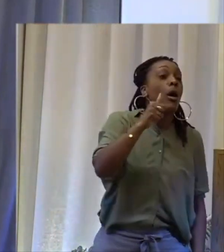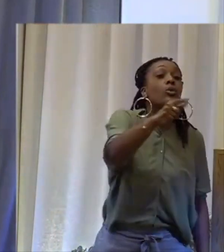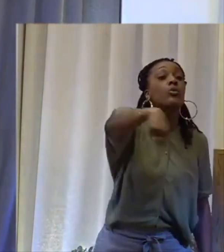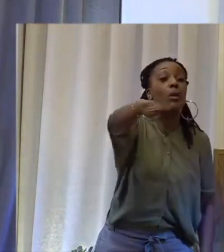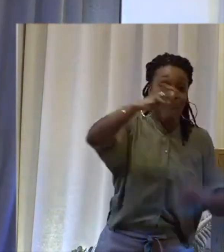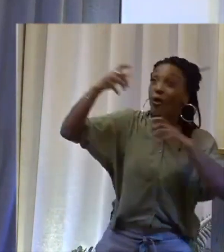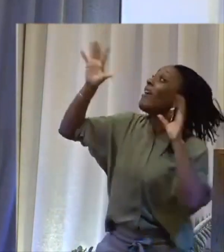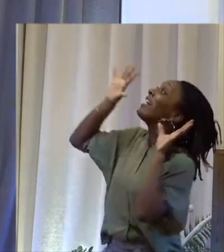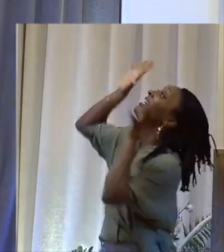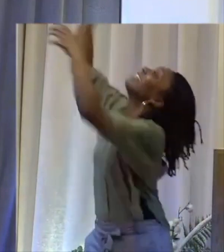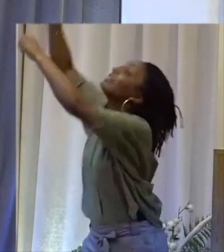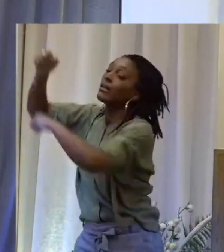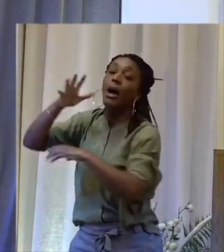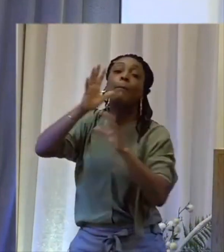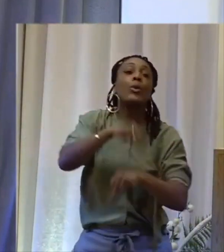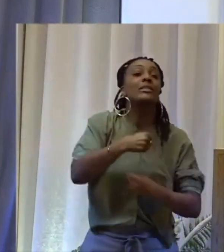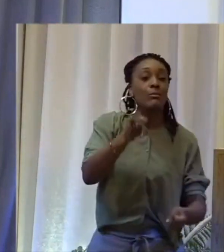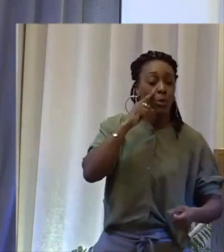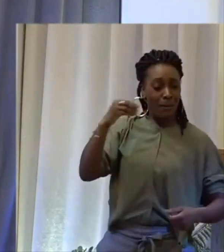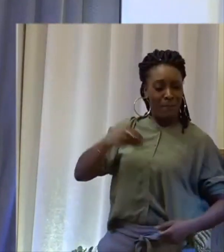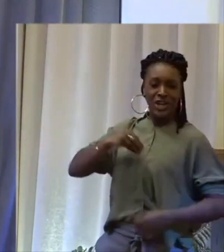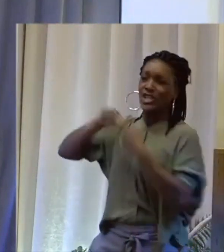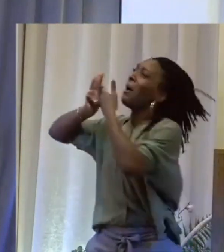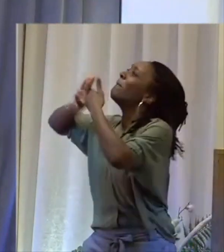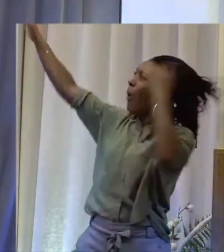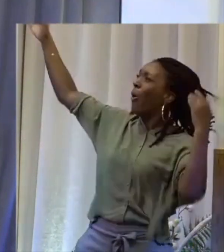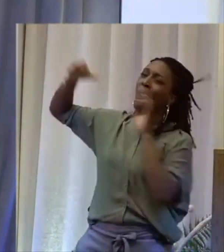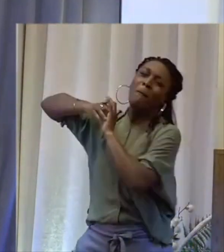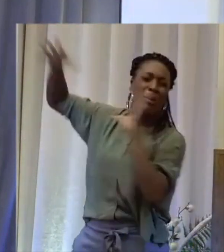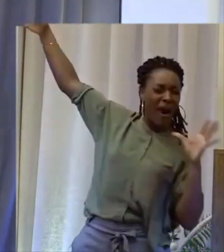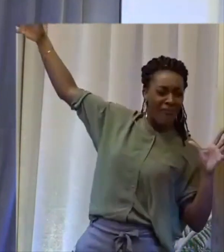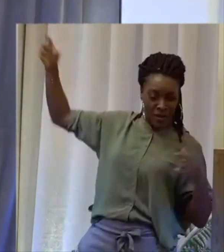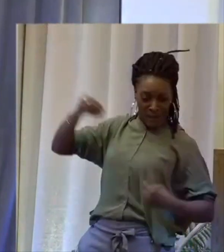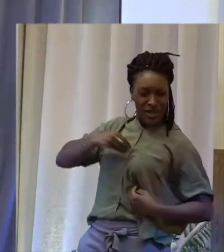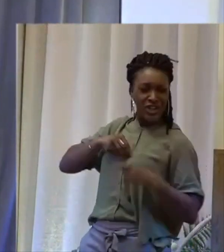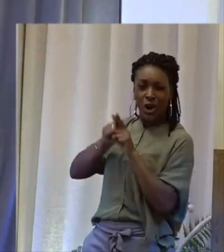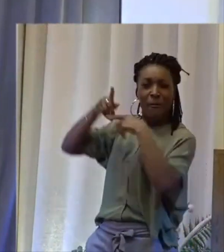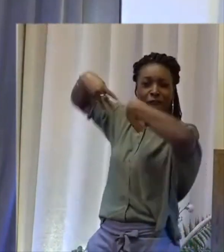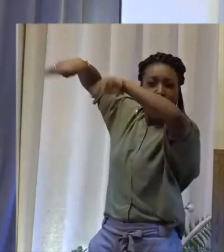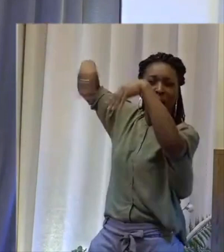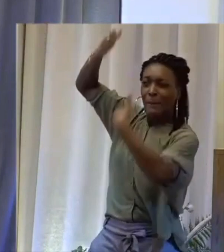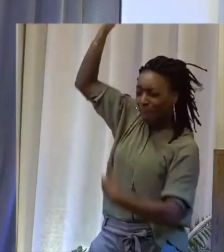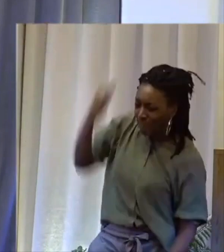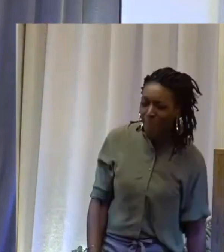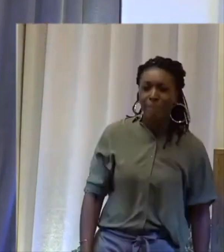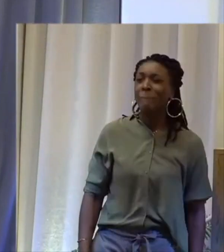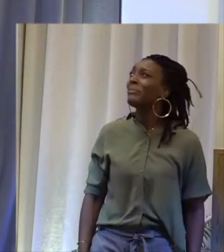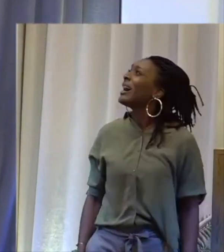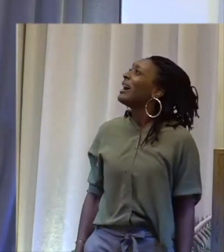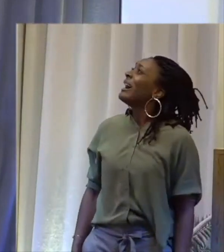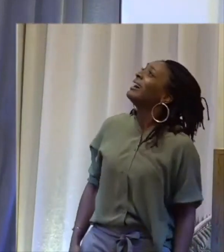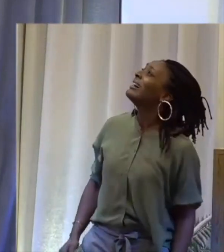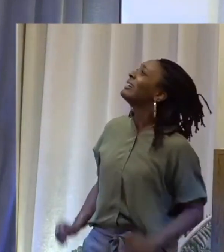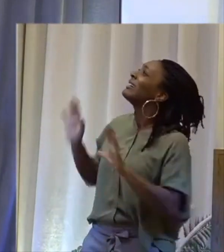Père. Pourquoi ? Parce que le péché est dans notre vie. Et ce péché est comme un voile, était comme un voile entre nous et Dieu. Un